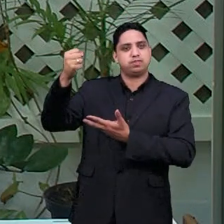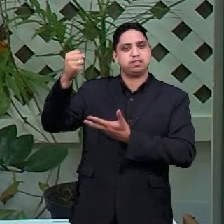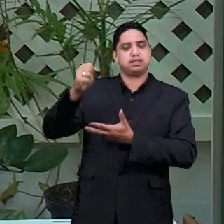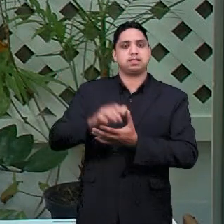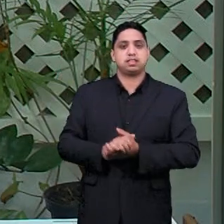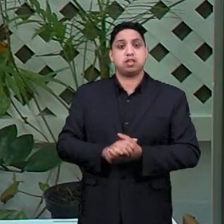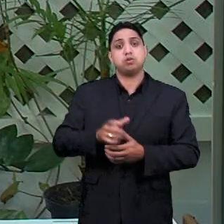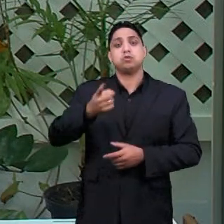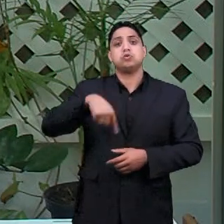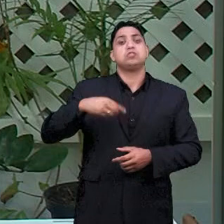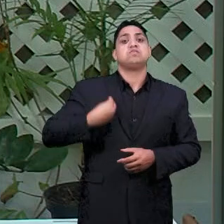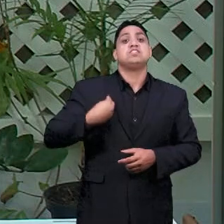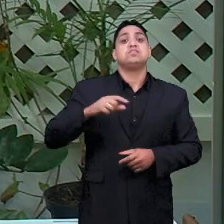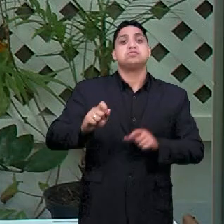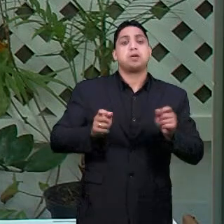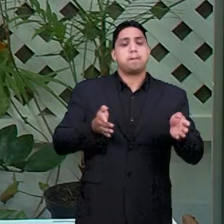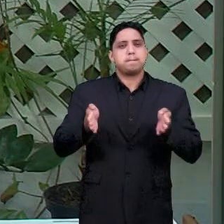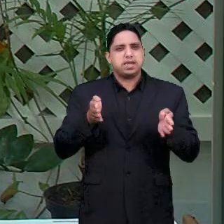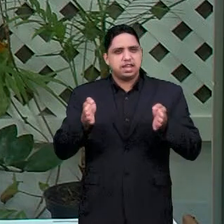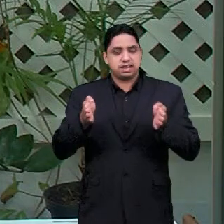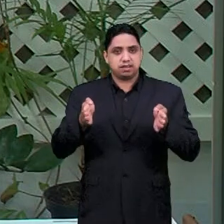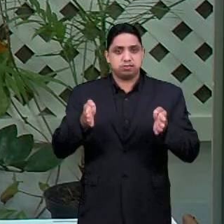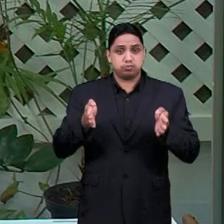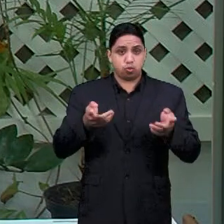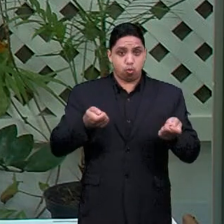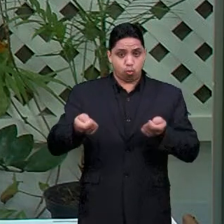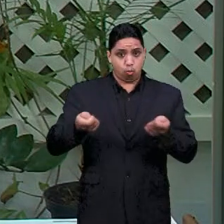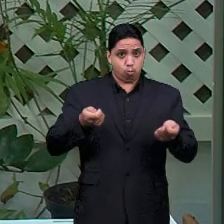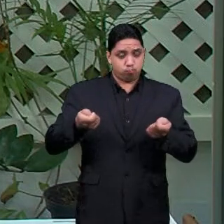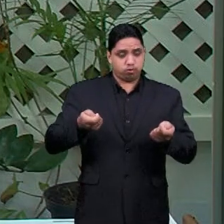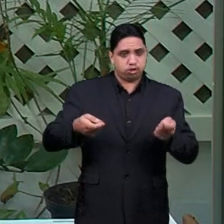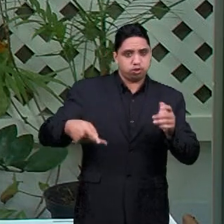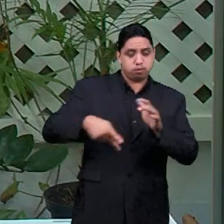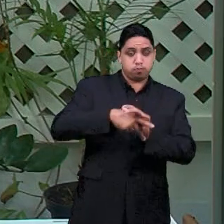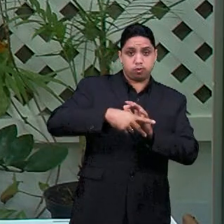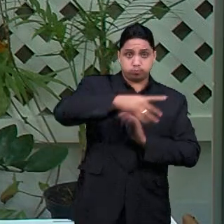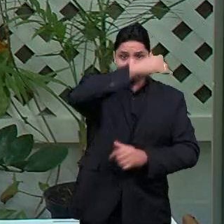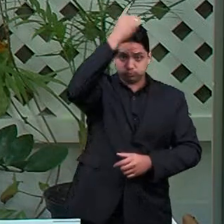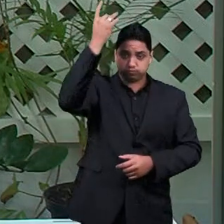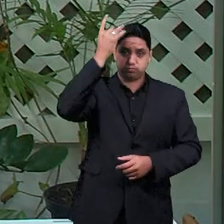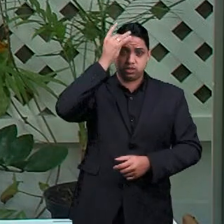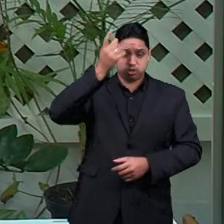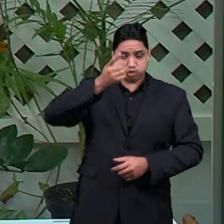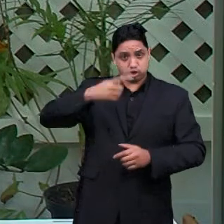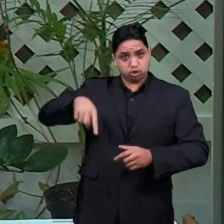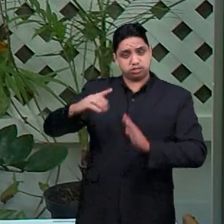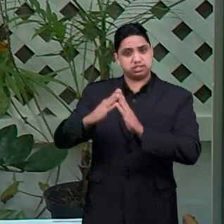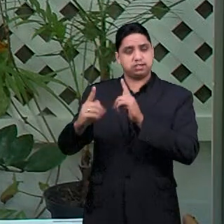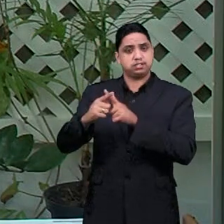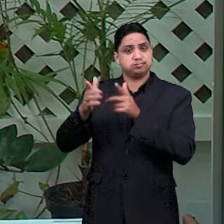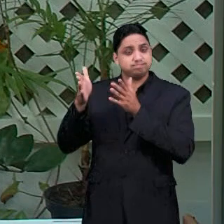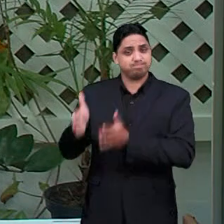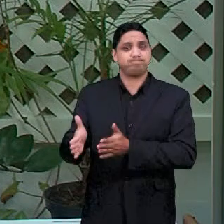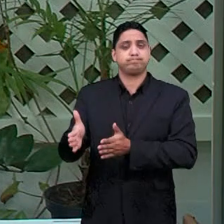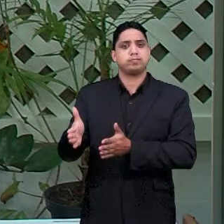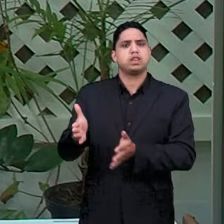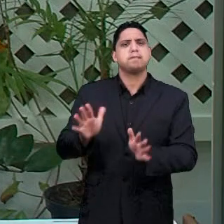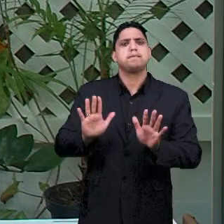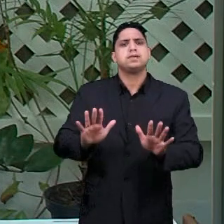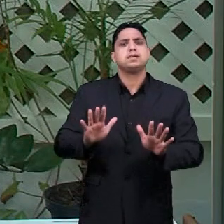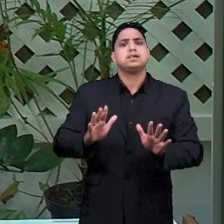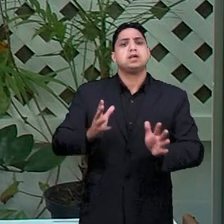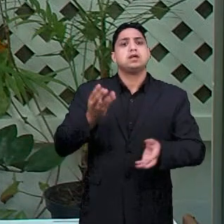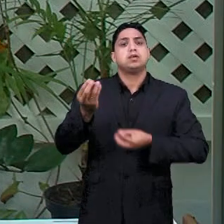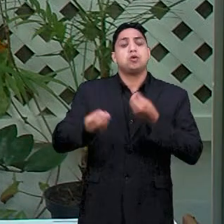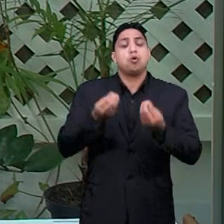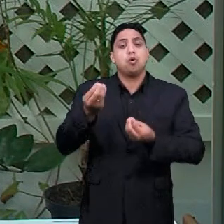nous voyons que c'est une période de gouvernement et de domination du Saint-Esprit. Tout cela en fonction